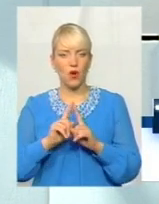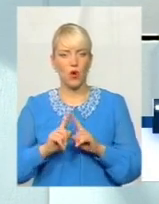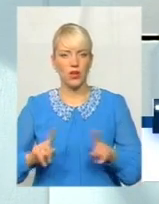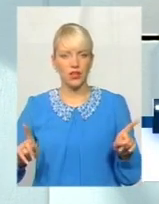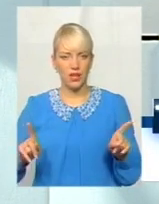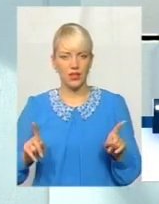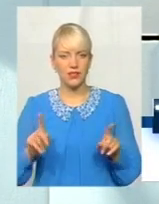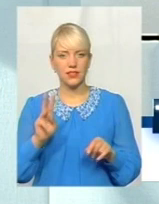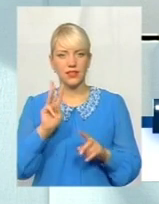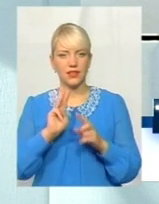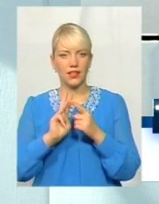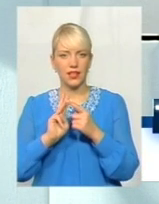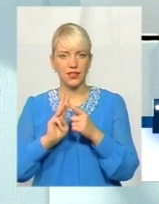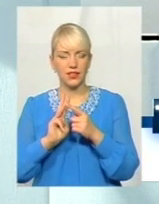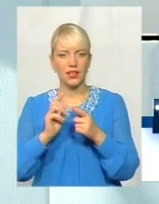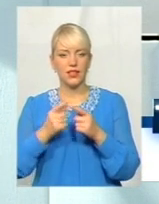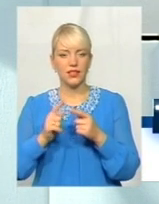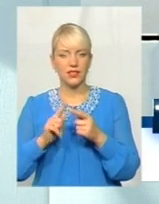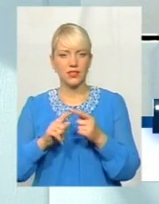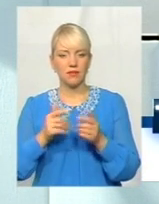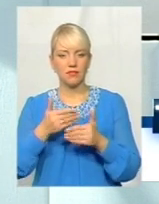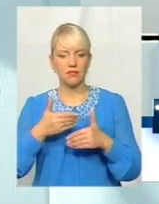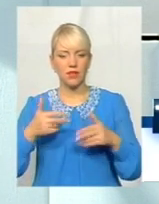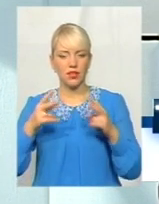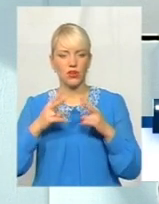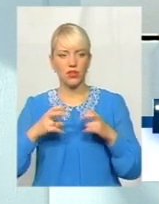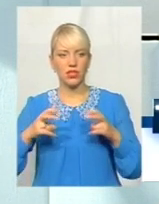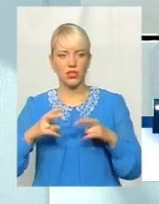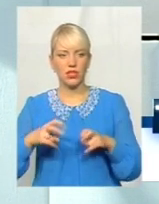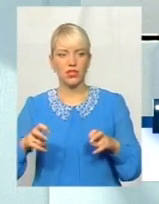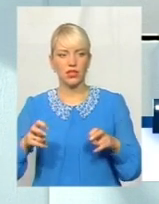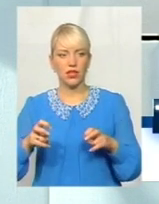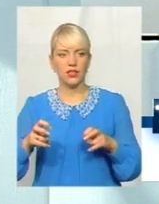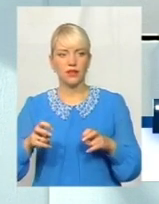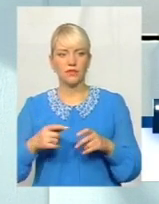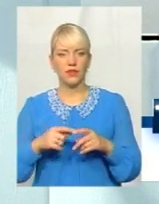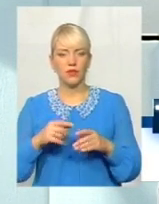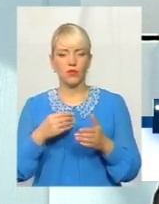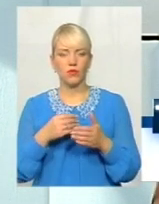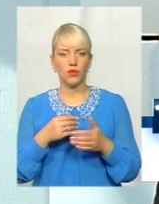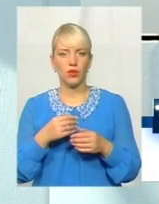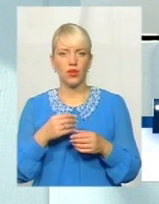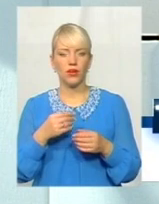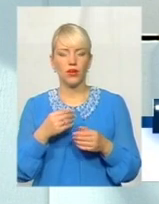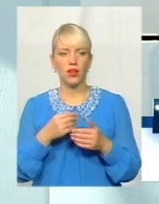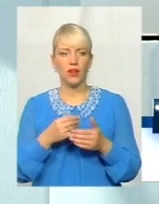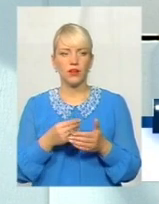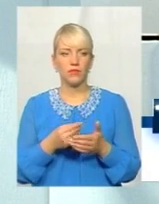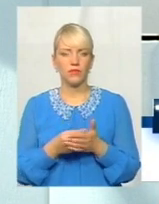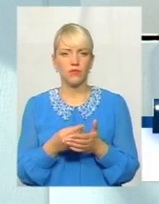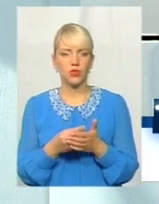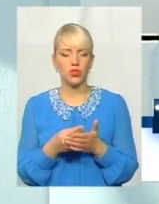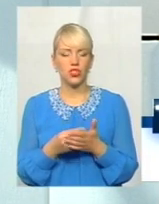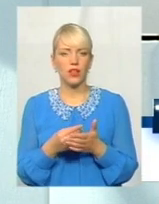оригінальність. Третій критерій – це, власне, ми розглядали, чи реально, навіть хоча бюджет 1000 гривень, чи реально виконати цей